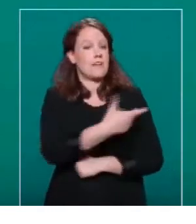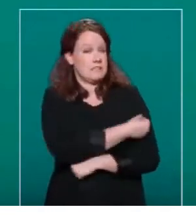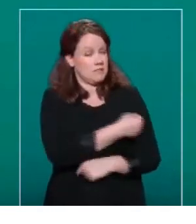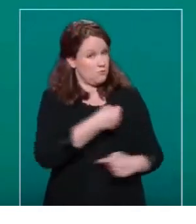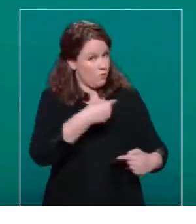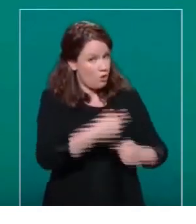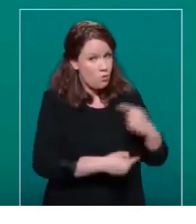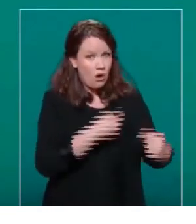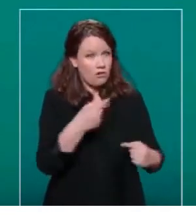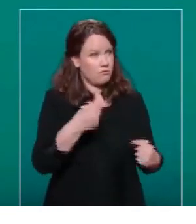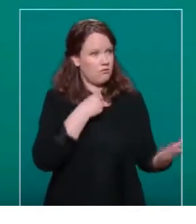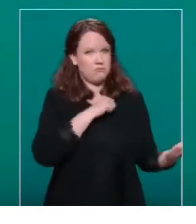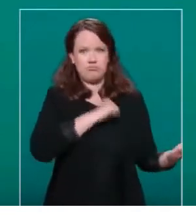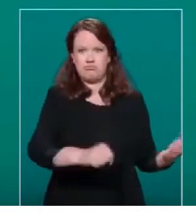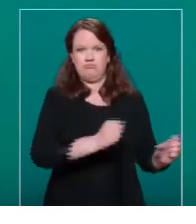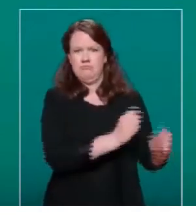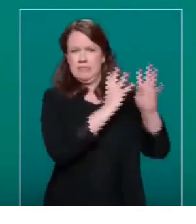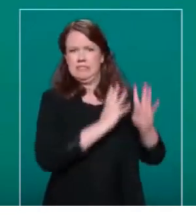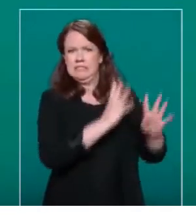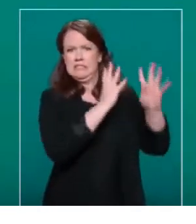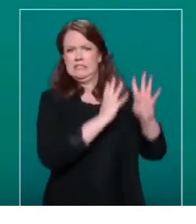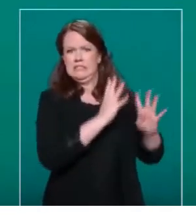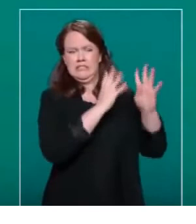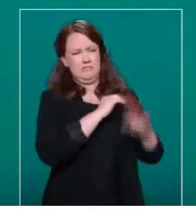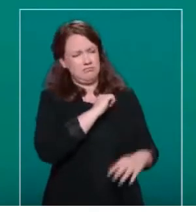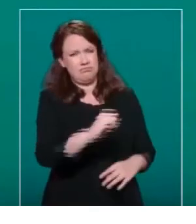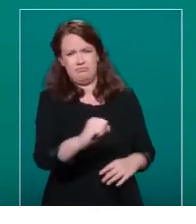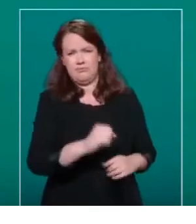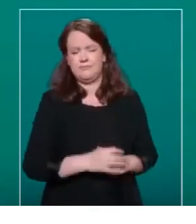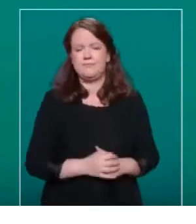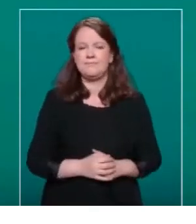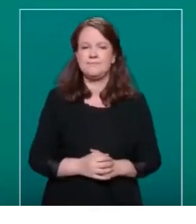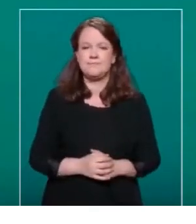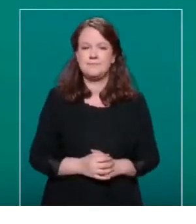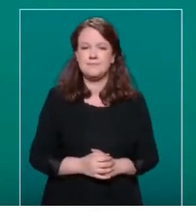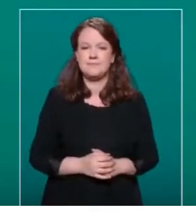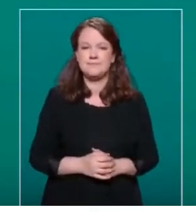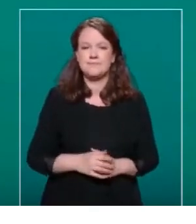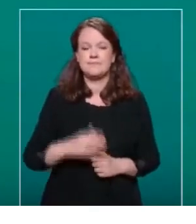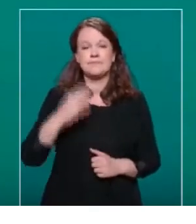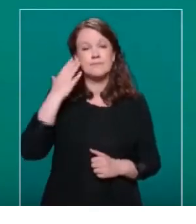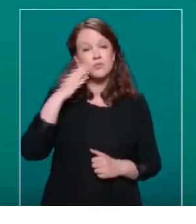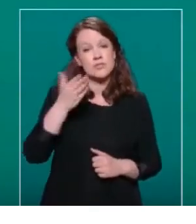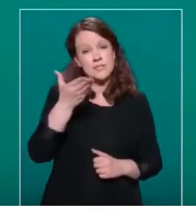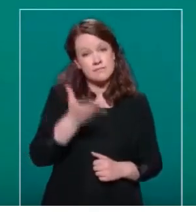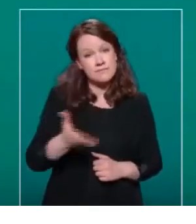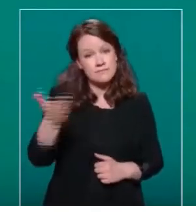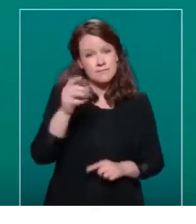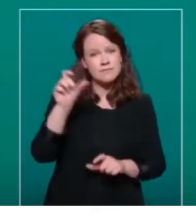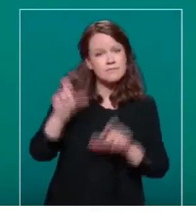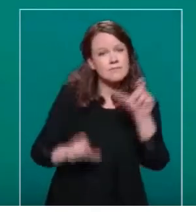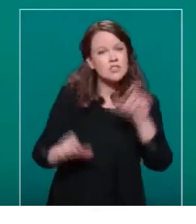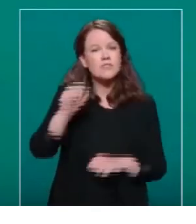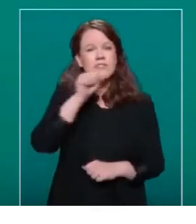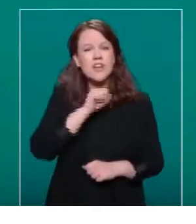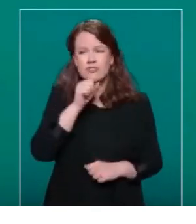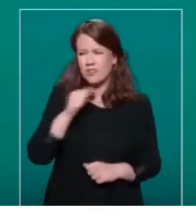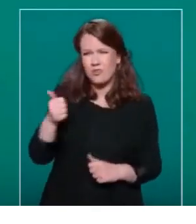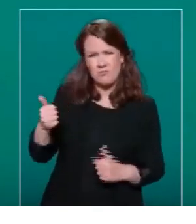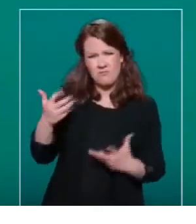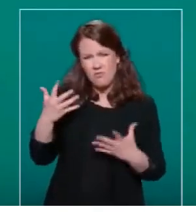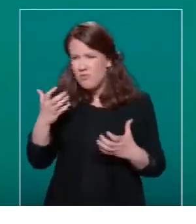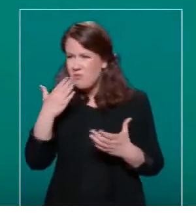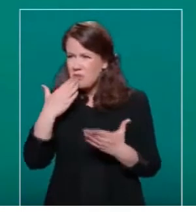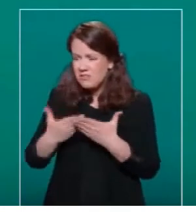et elles accélèrent partout. Je sais que beaucoup de nos aînés ont essayé de prendre rendez-vous pour se faire vacciner ces